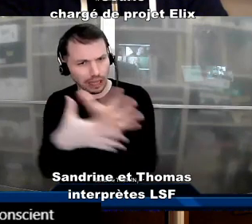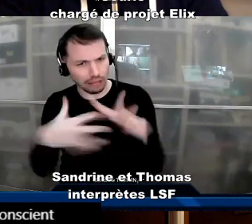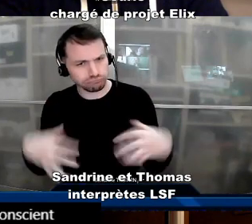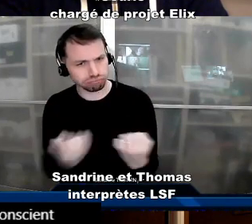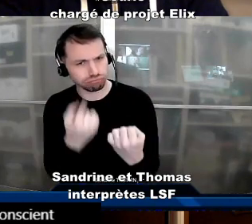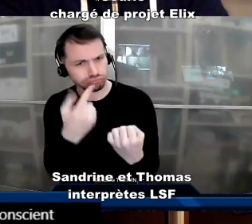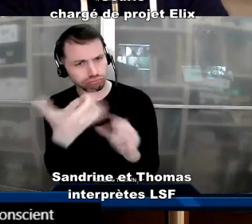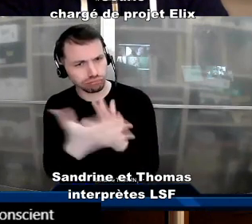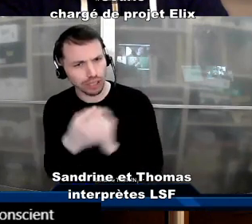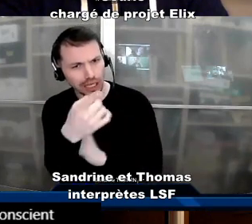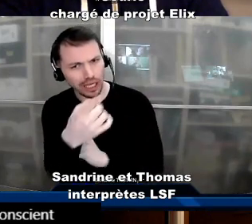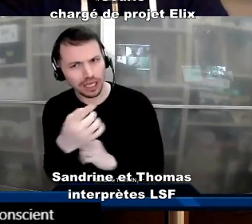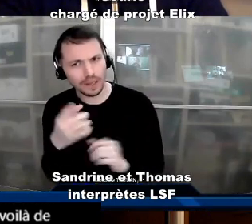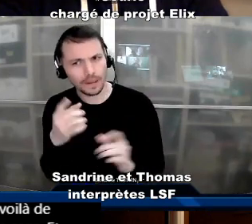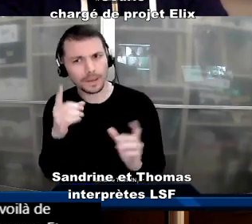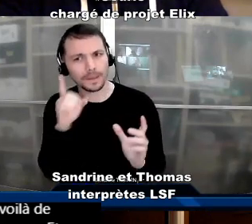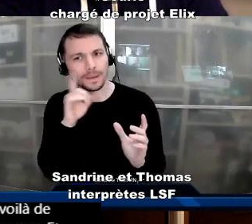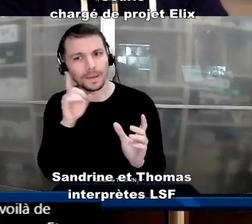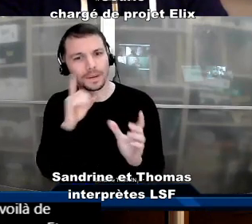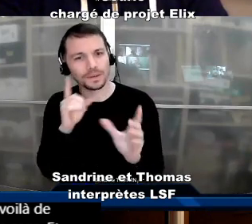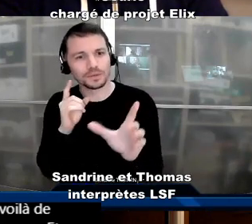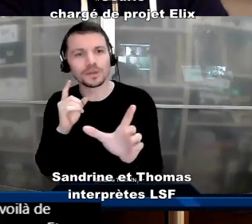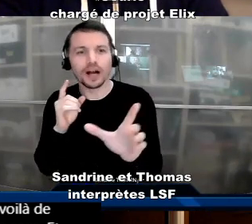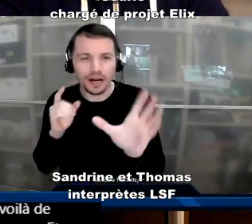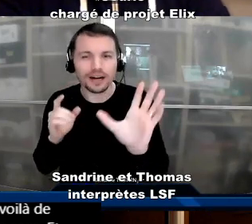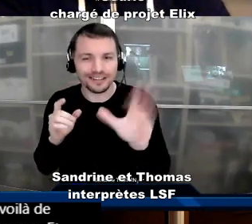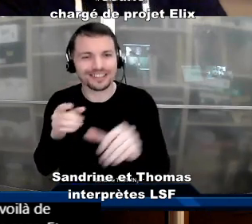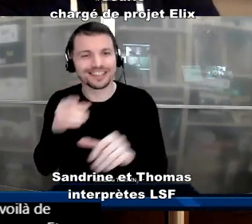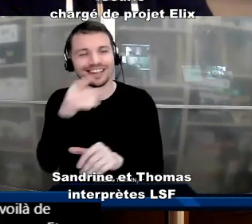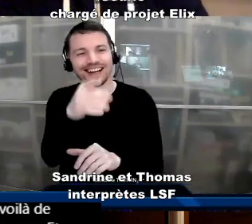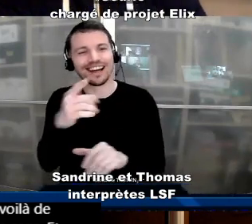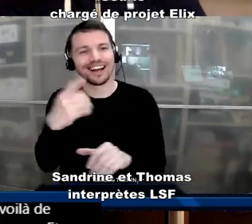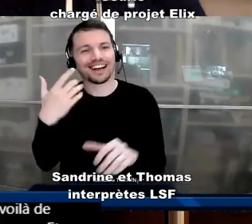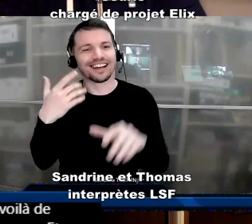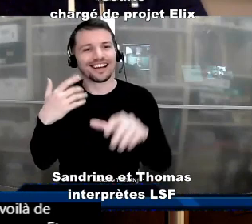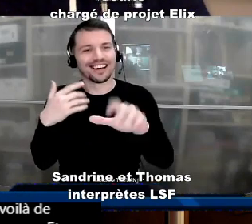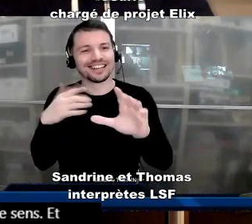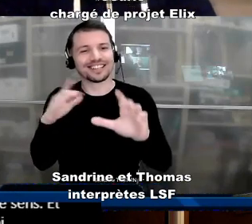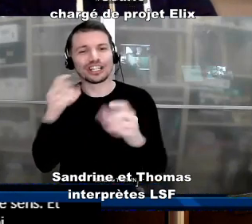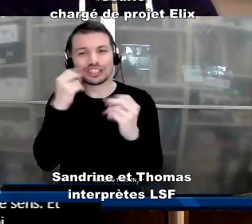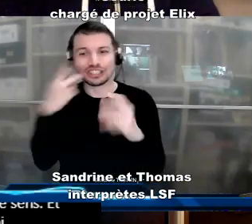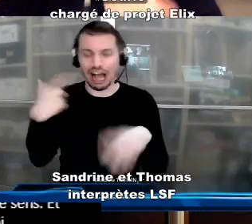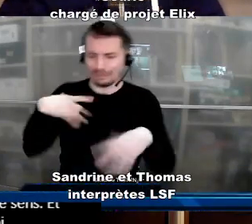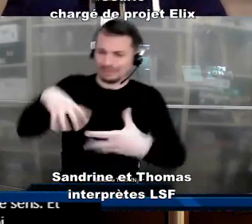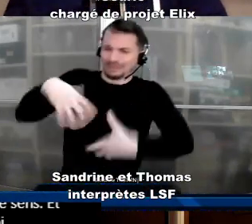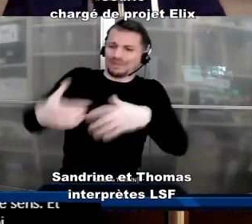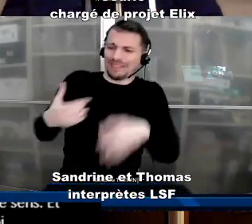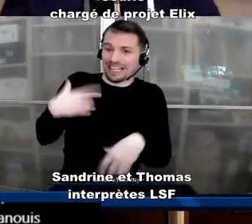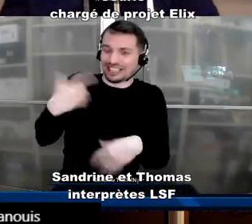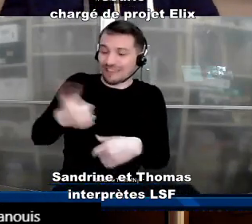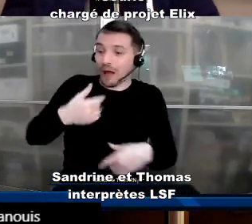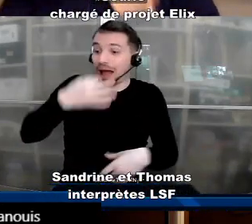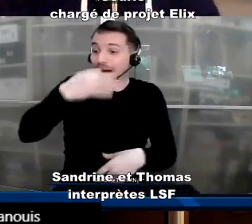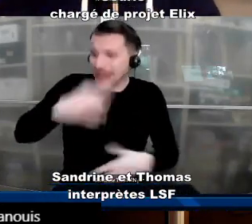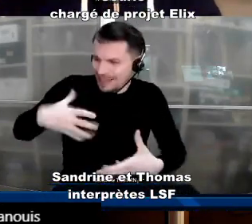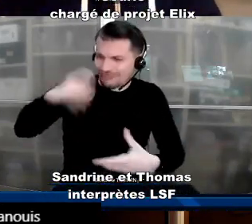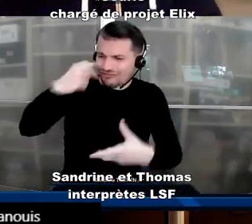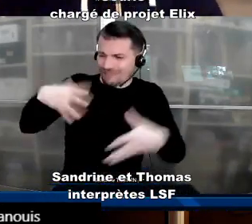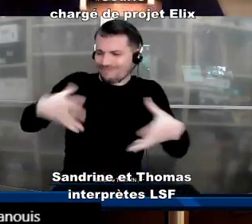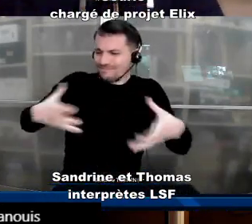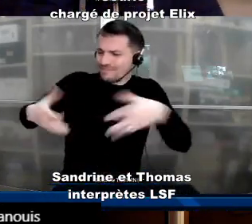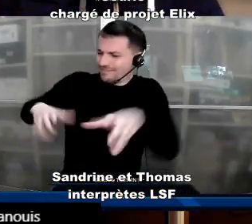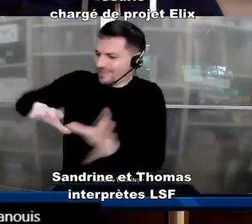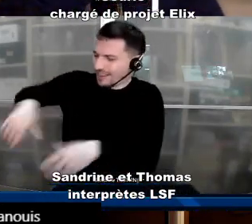oui. c'est quand que tu as appris la LSF, toi ? Il y a encore le retour du chat. Ouais, à chaque fois que je dois parler.